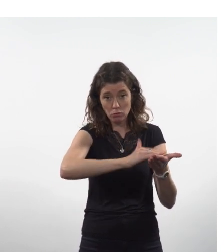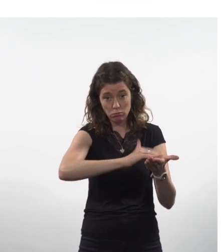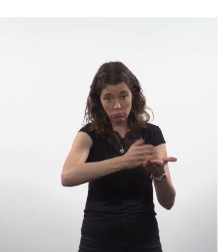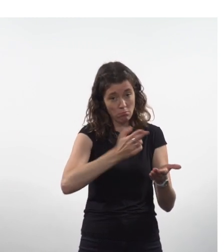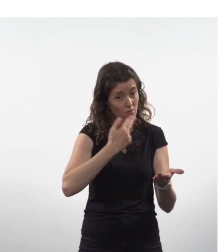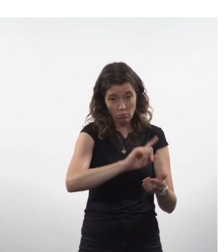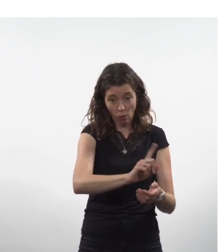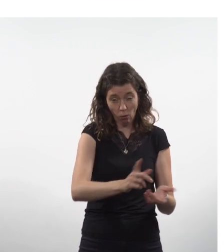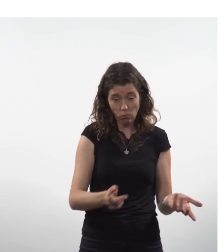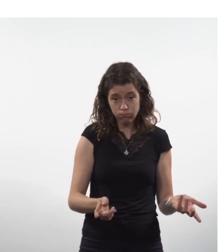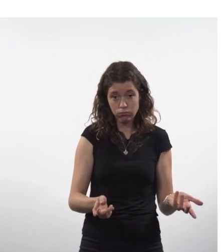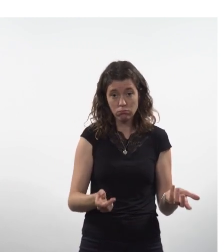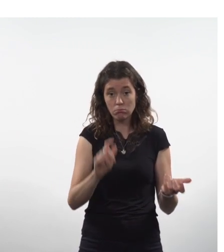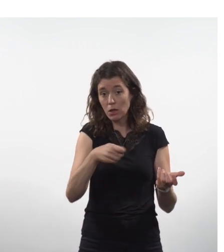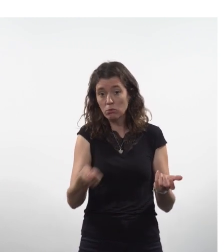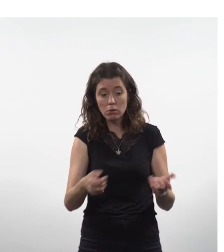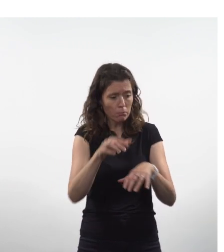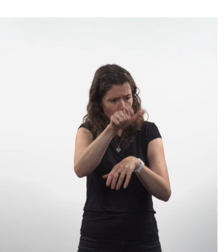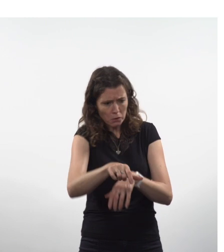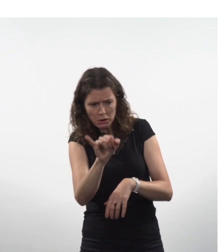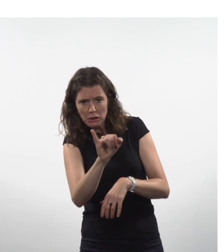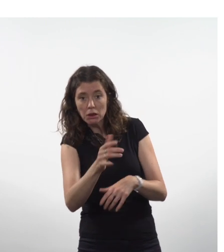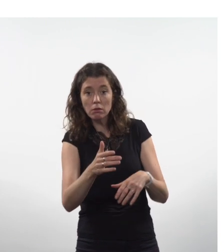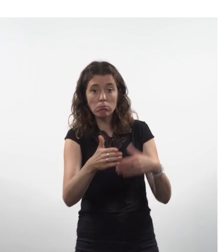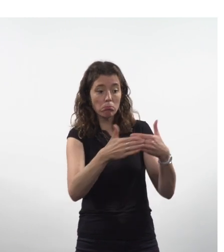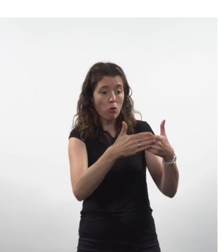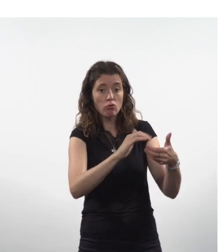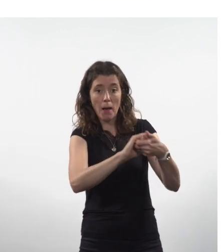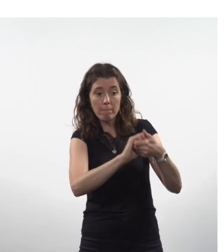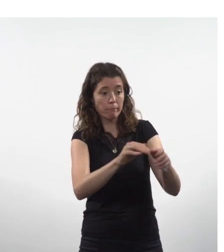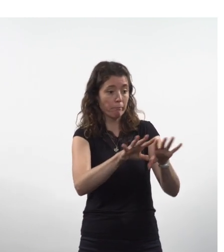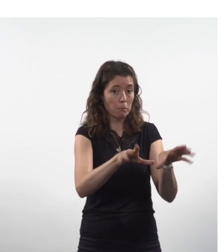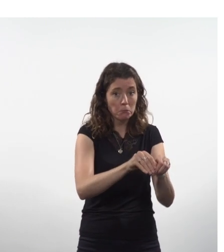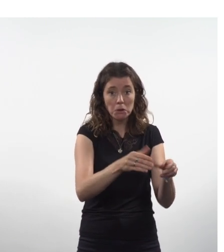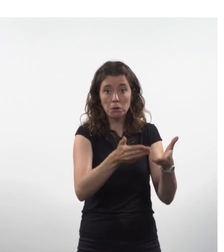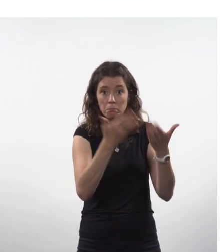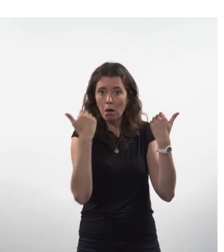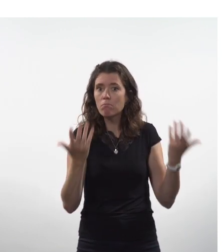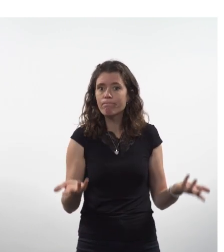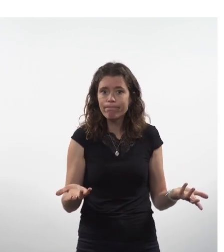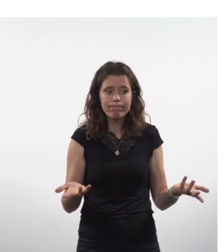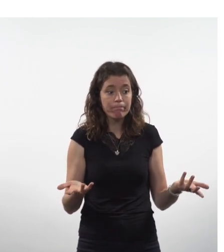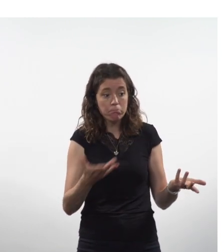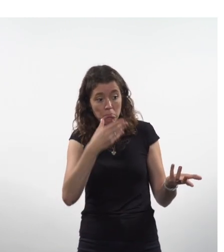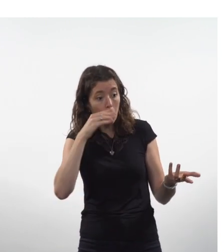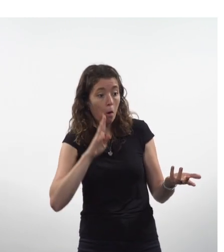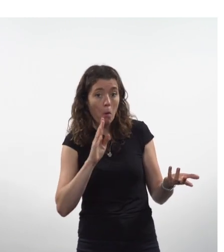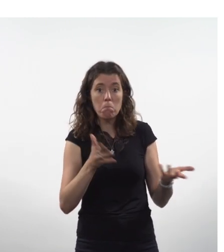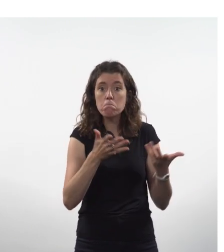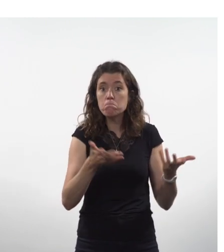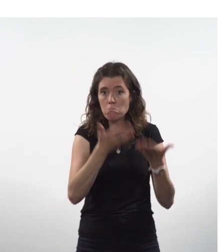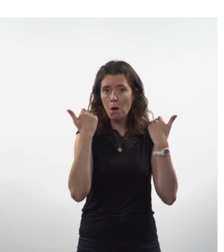sûr. On ne sait pas qui est l'accompagnant, c'est-à-dire c'est un proche, c'est un ami, c'est quelqu'un de la famille, c'est un parent.